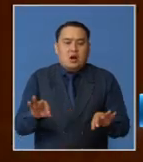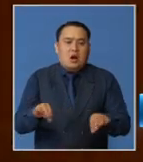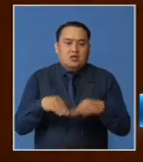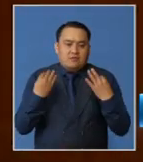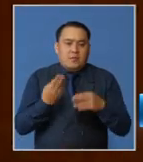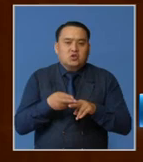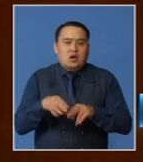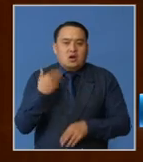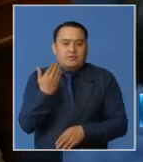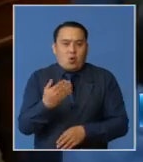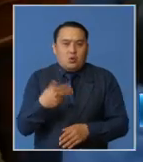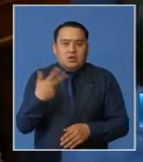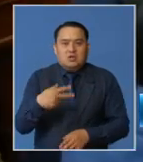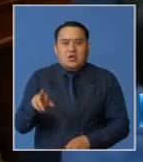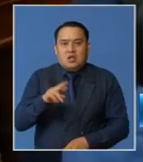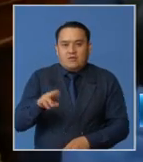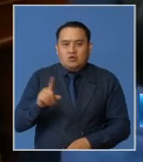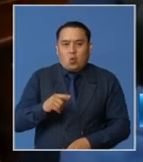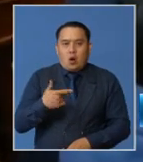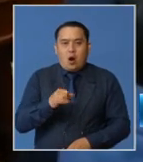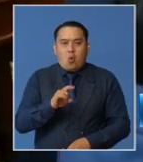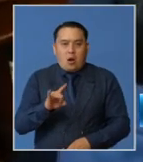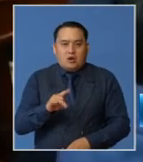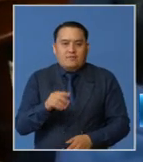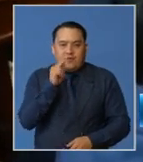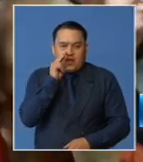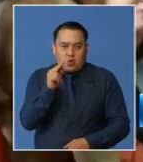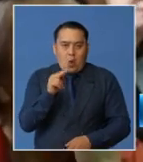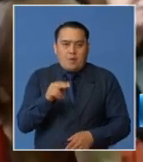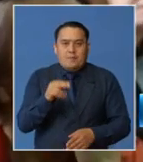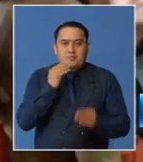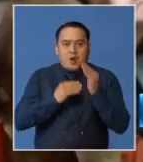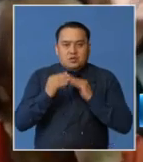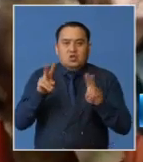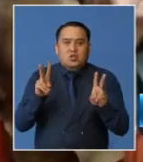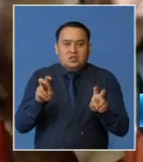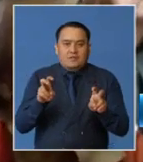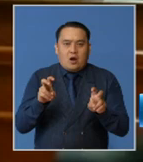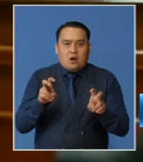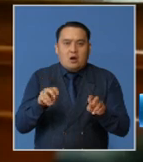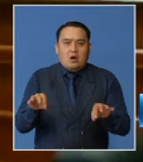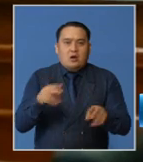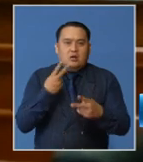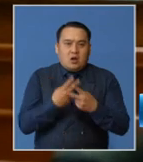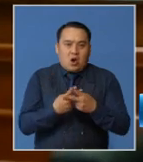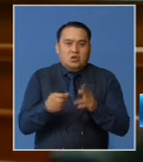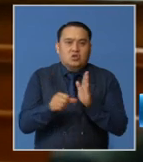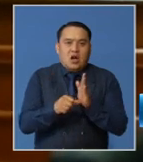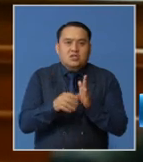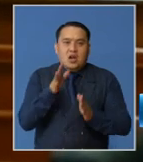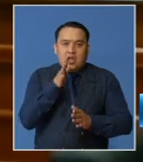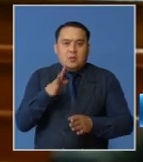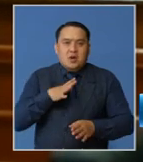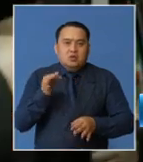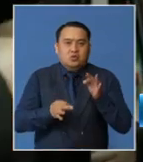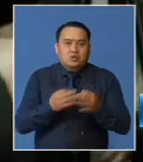Напомним, 30 января стало известно, что Гаухар Алимбекова признана виновной по статье мошенничества и лишена свободы сроком на 6 лет.